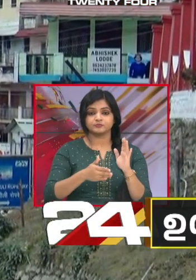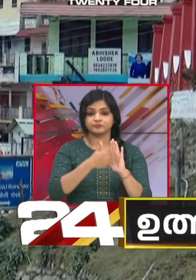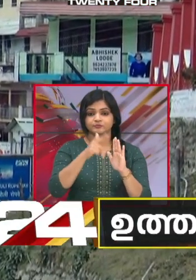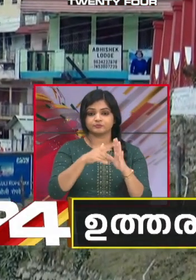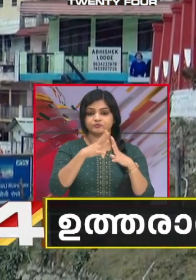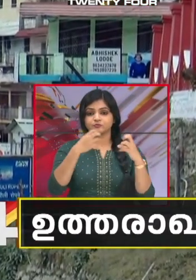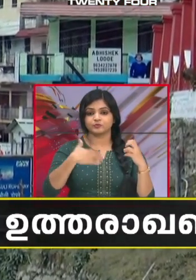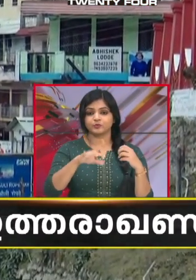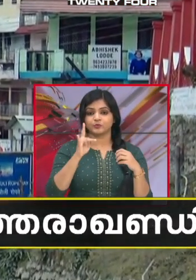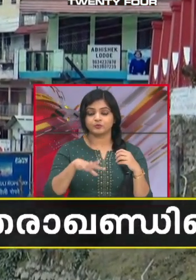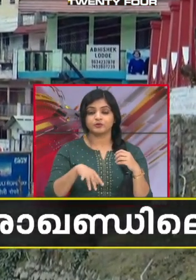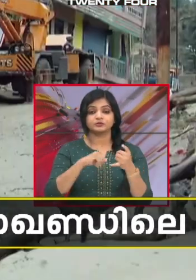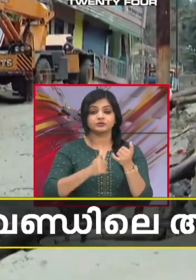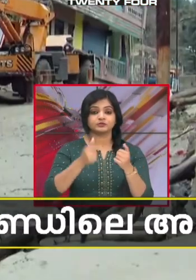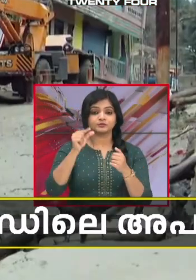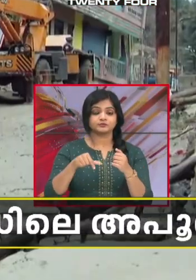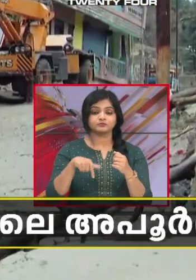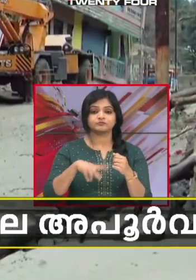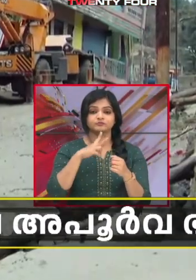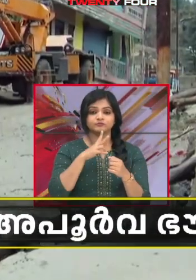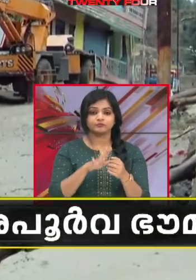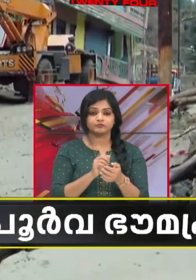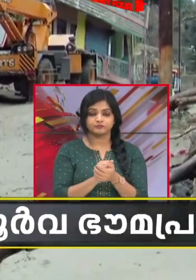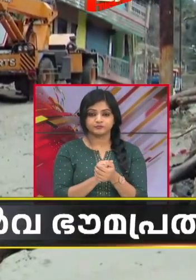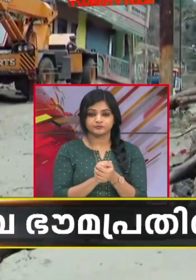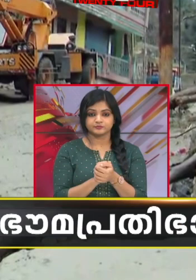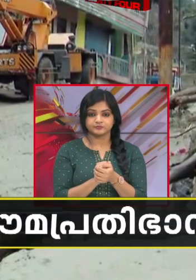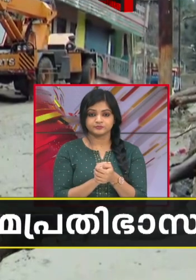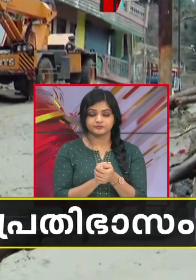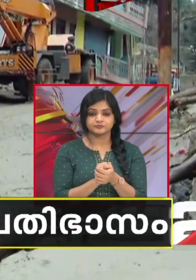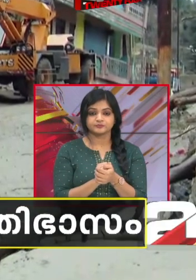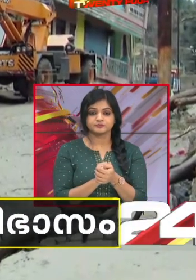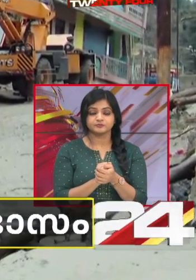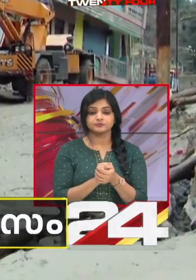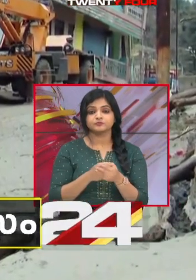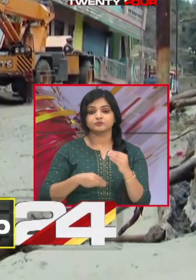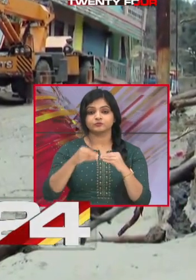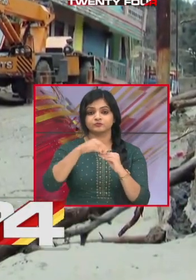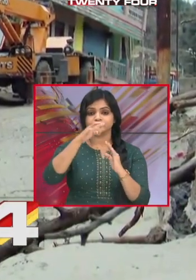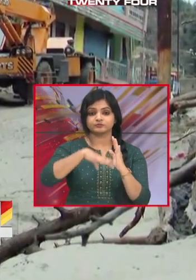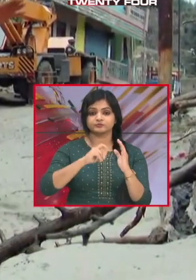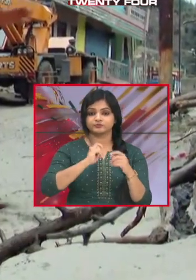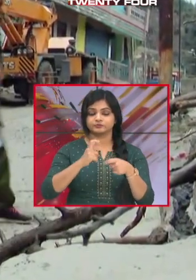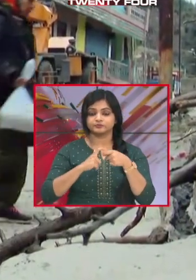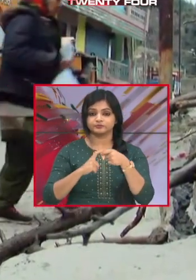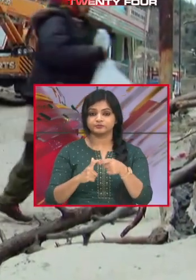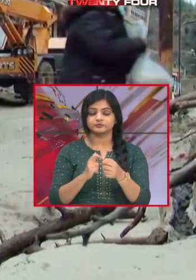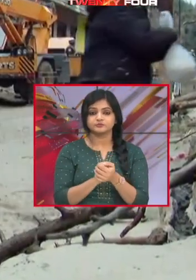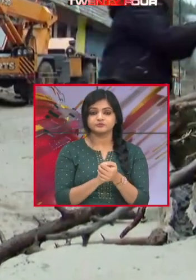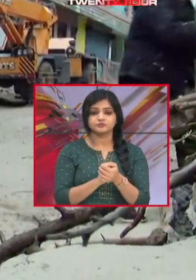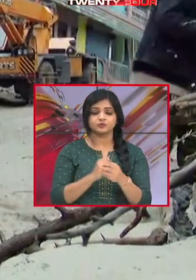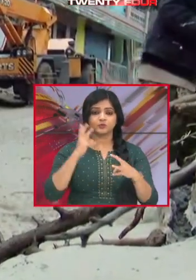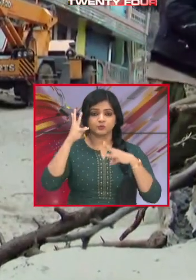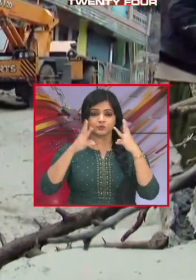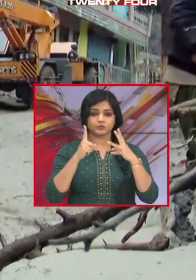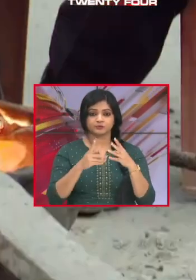പുഷ്കർ സിംഗ് ധാമിയുടെ സെക്രട്ടറി ഡോക്ടർ ആർ മീനാക്ഷി സുന്ദരം നേരത്തെ 24നോട് പറഞ്ഞിരുന്നു. ബൽറാം നെടുങ്ങാടി ചേരുന്നുണ്ട് വിവരങ്ങളുമായി. ബൽറാം, ആശങ്ക ഒരു